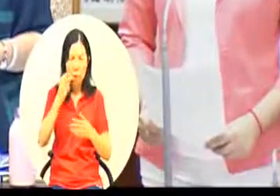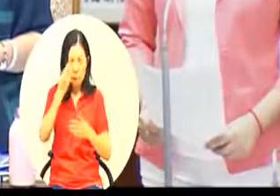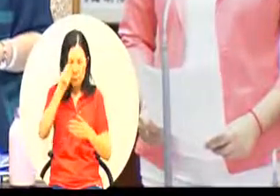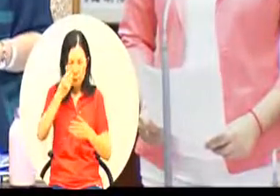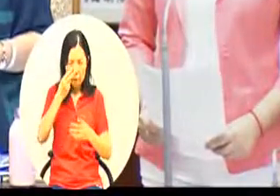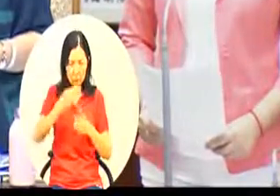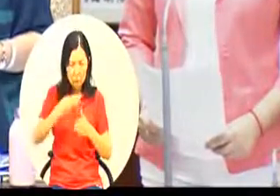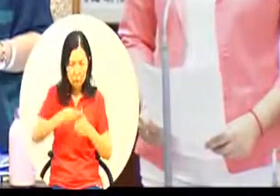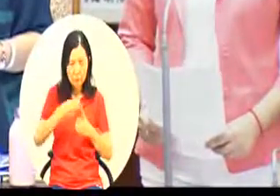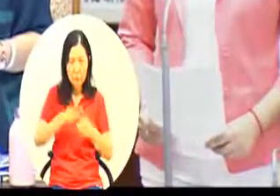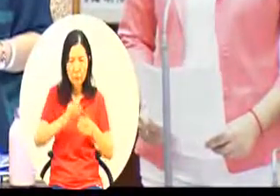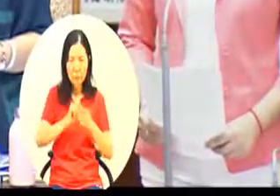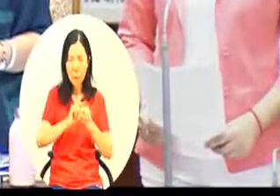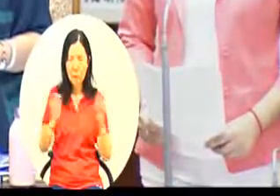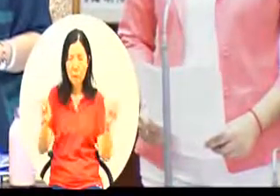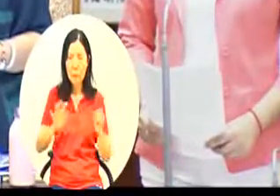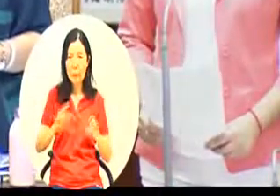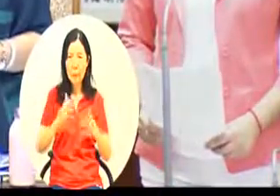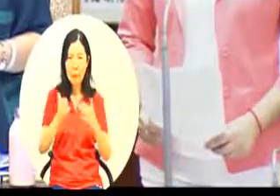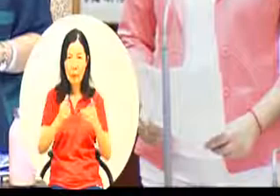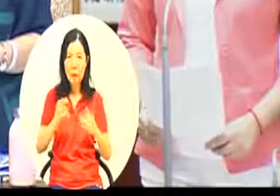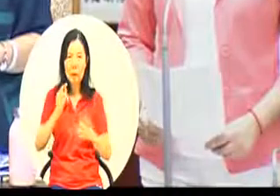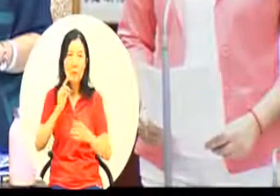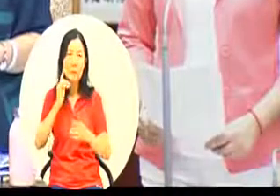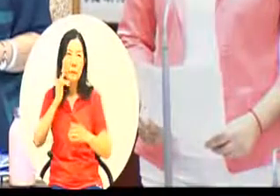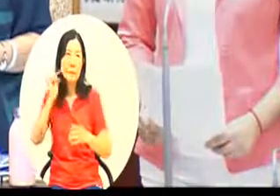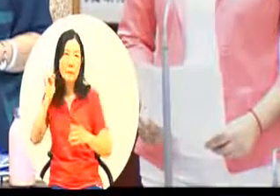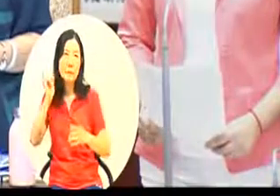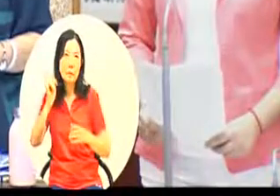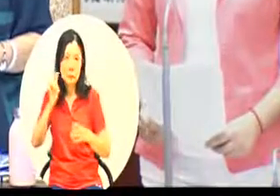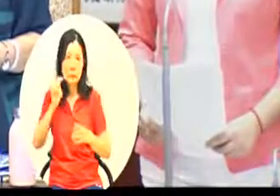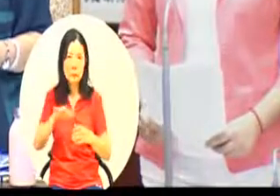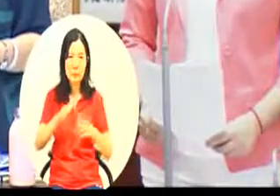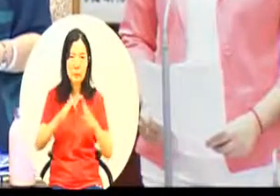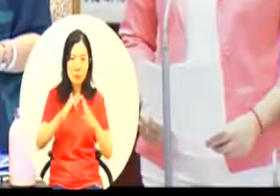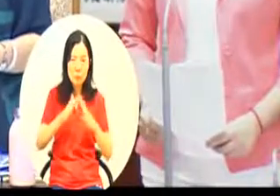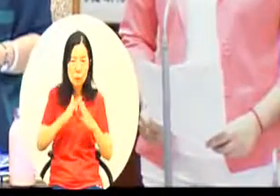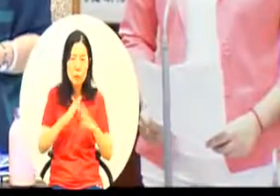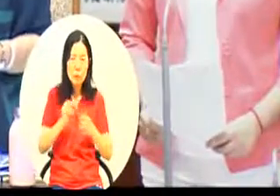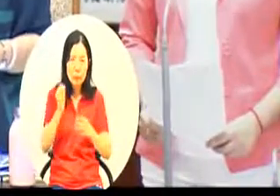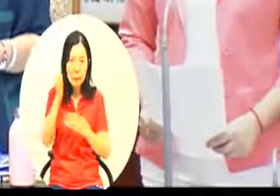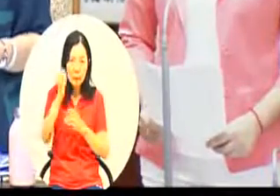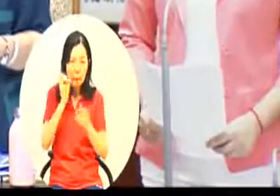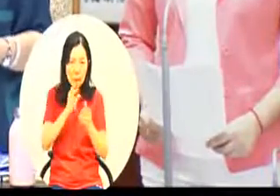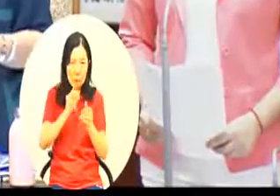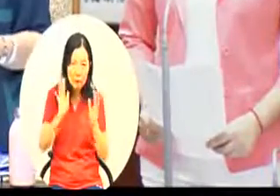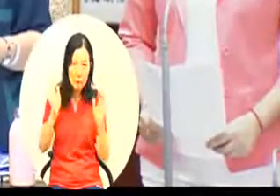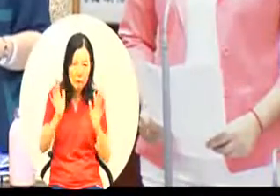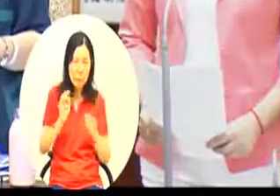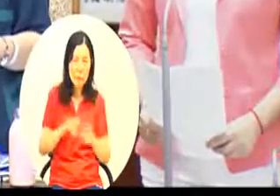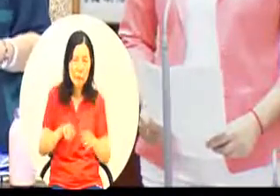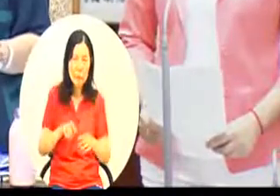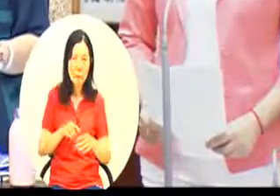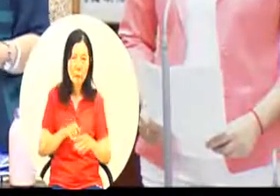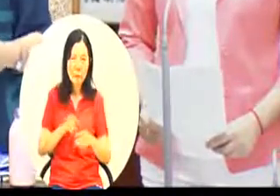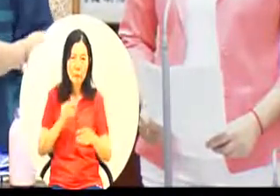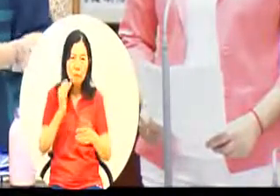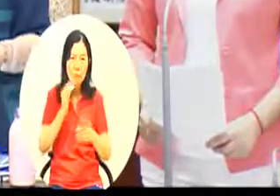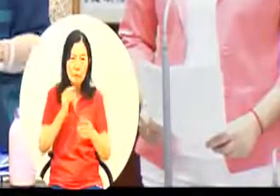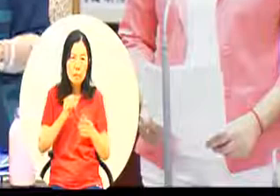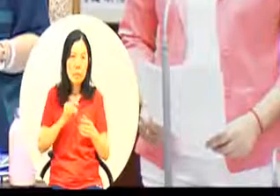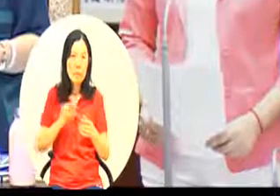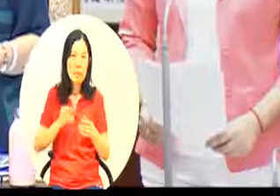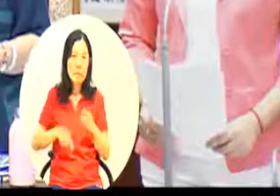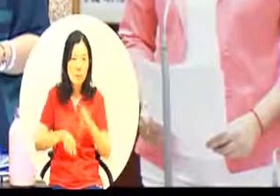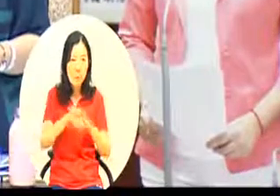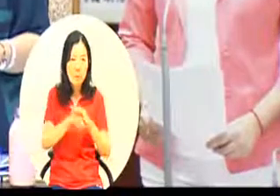我想所有的学生啊、小朋友、家长都要认真面对这个问题，告诉小朋友说，这些超过的一定的界限都是不应该